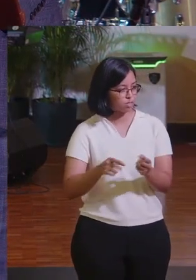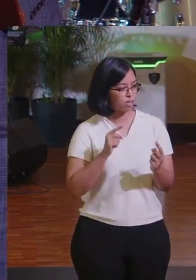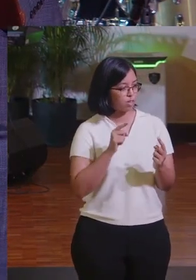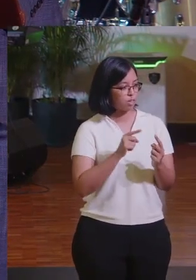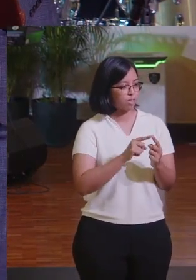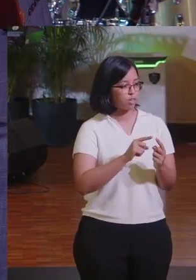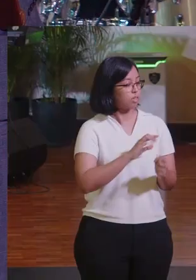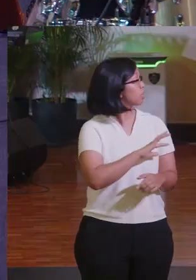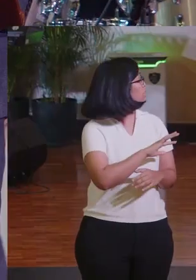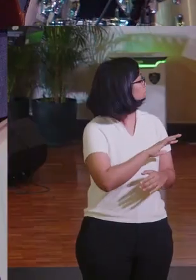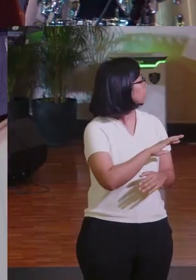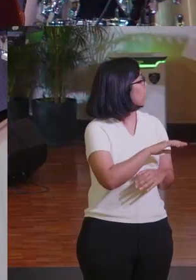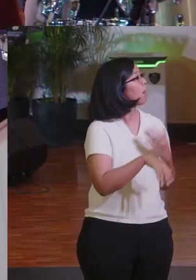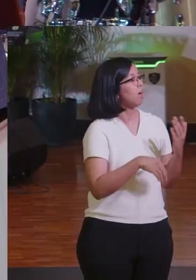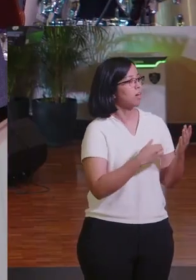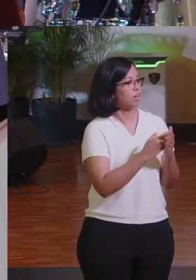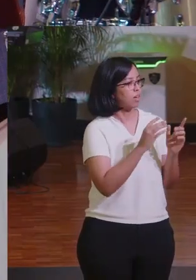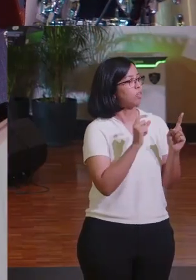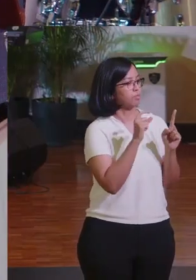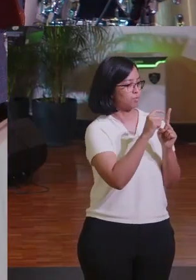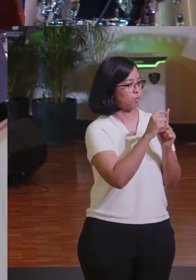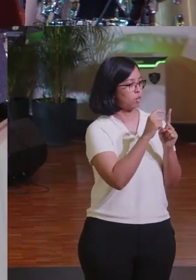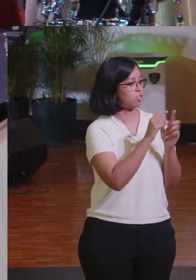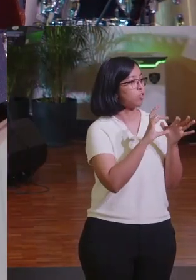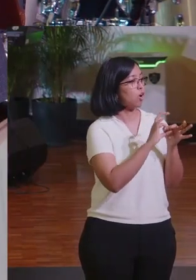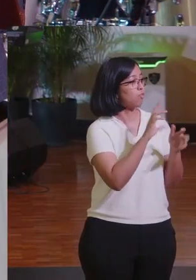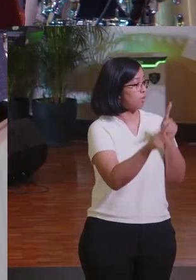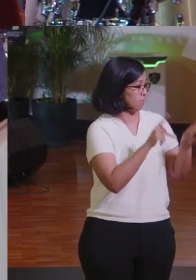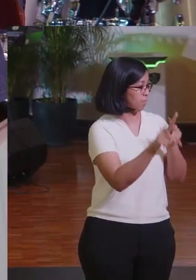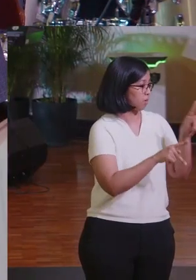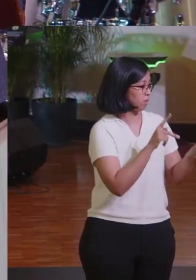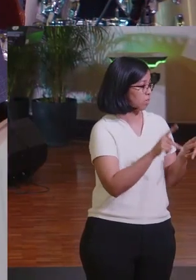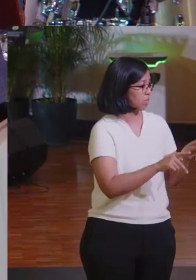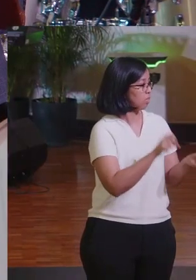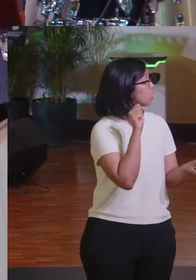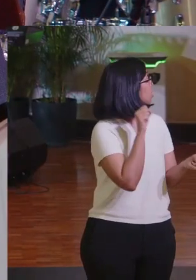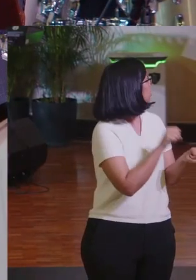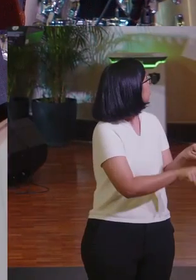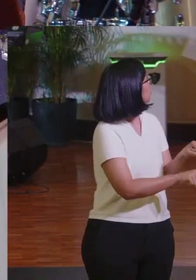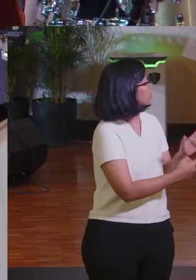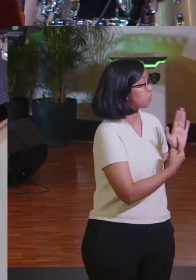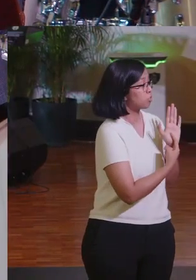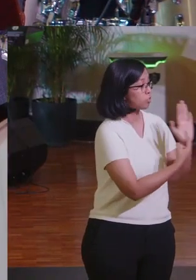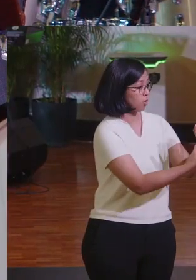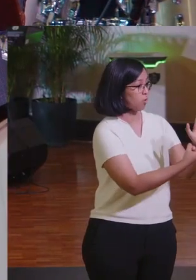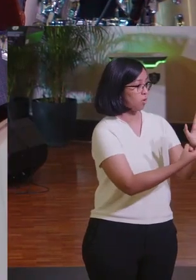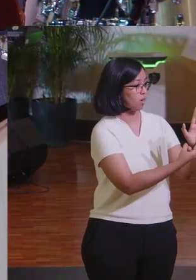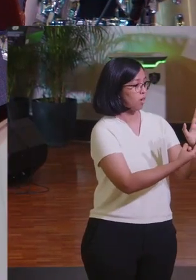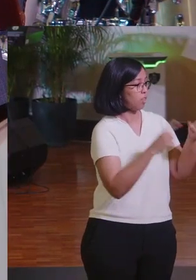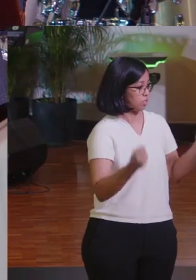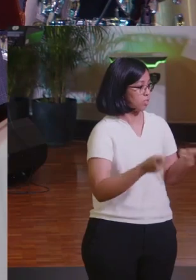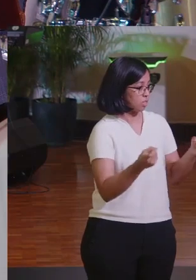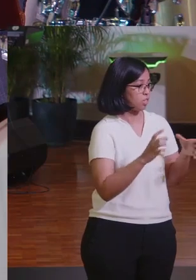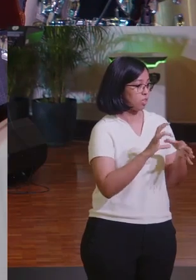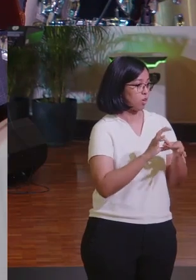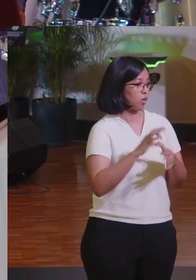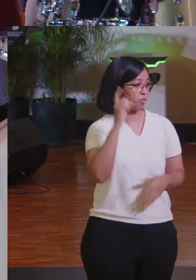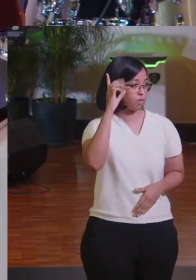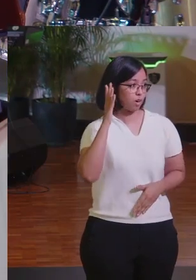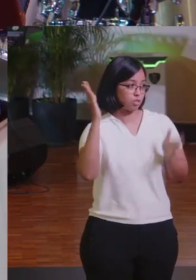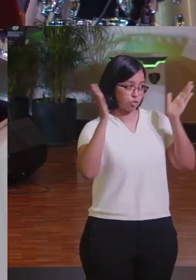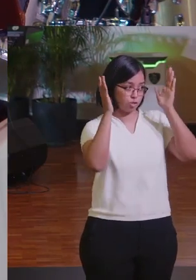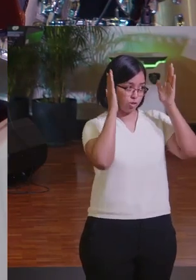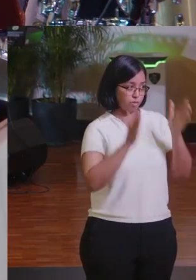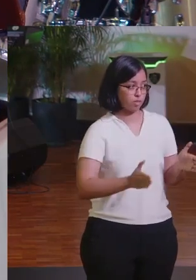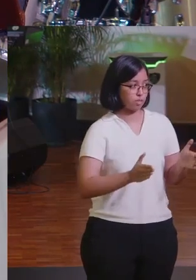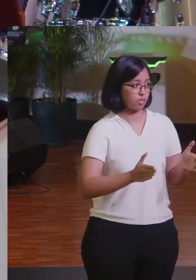maging ang sasalita ng mga tao upang ilantad ang pagkakasala ng kanyang lingkod. In other